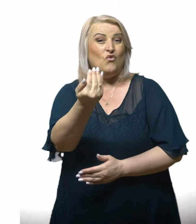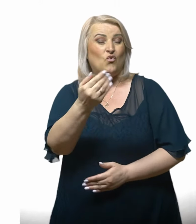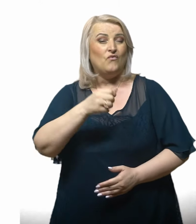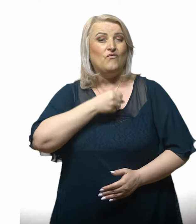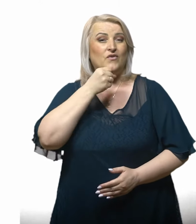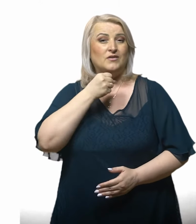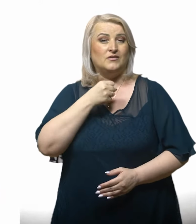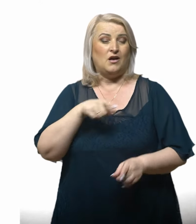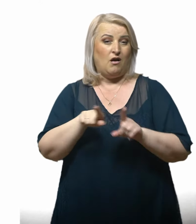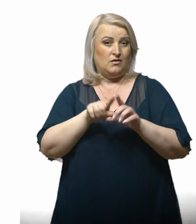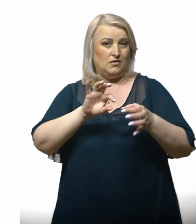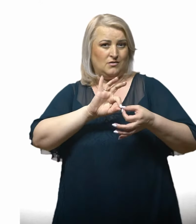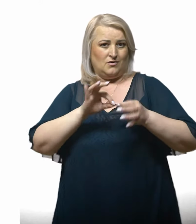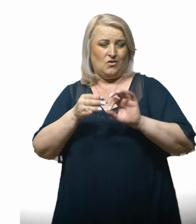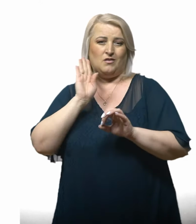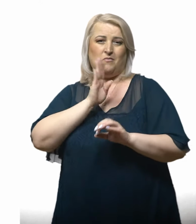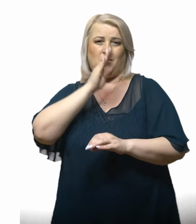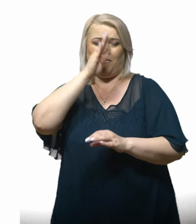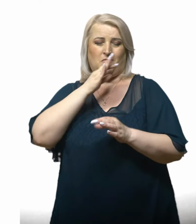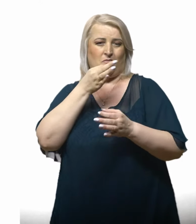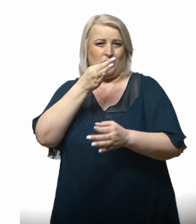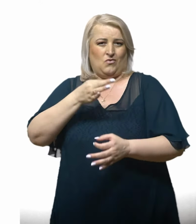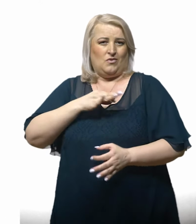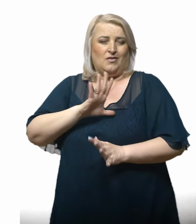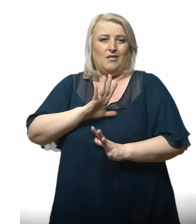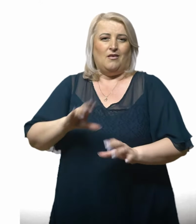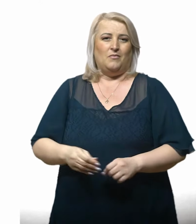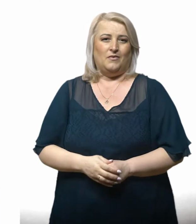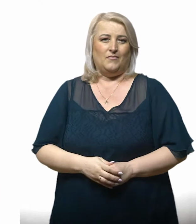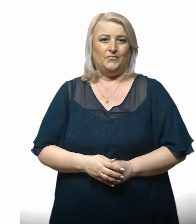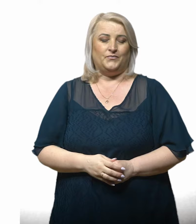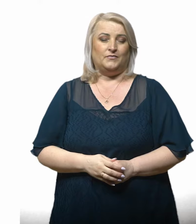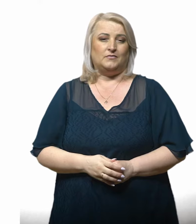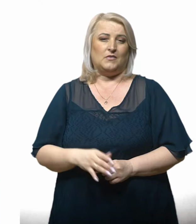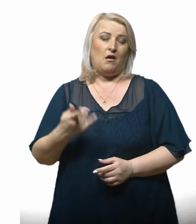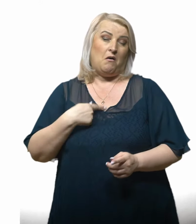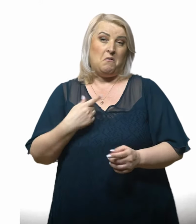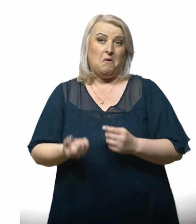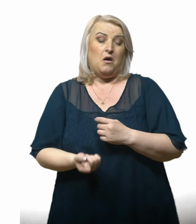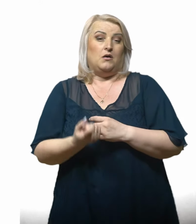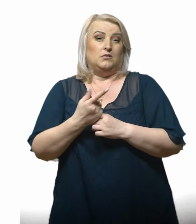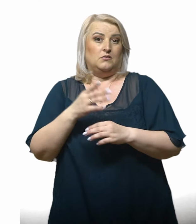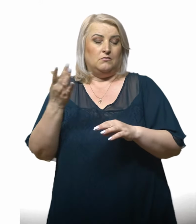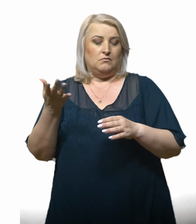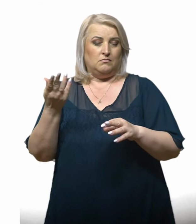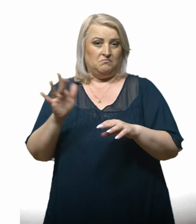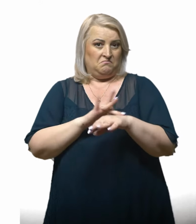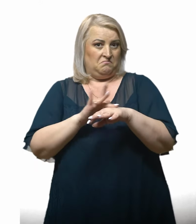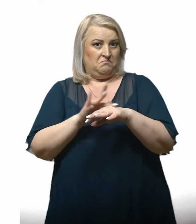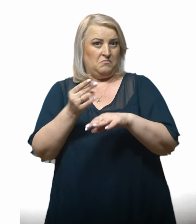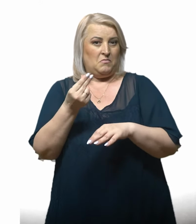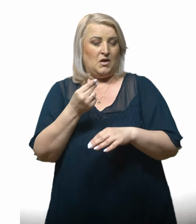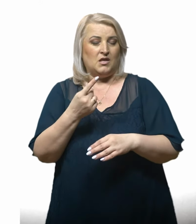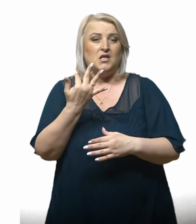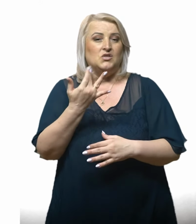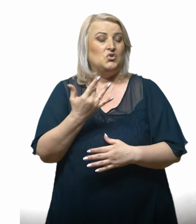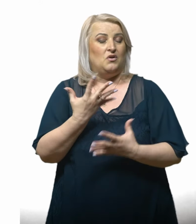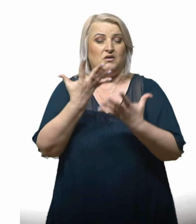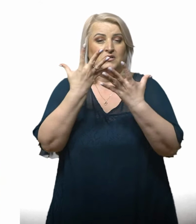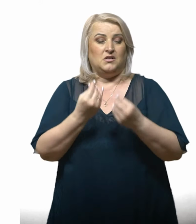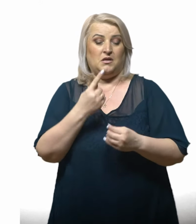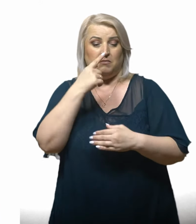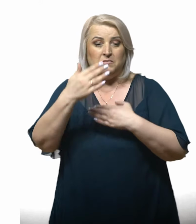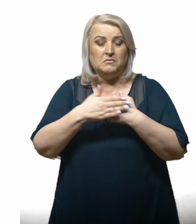ales că așa detalii părinții nu prea mă ofereau. Odată m-am pomenit fără bani, cu câteva zile înainte de a primi bursa la